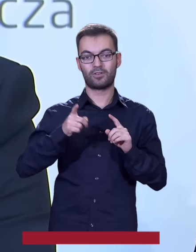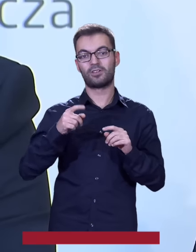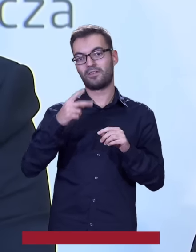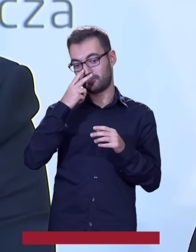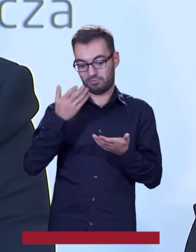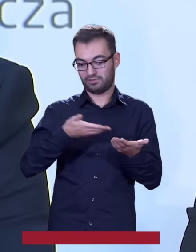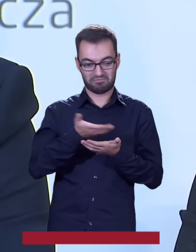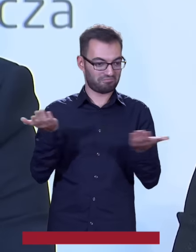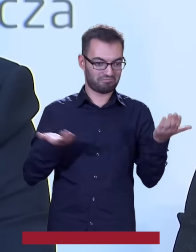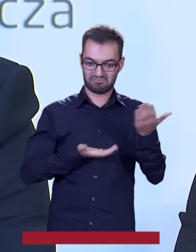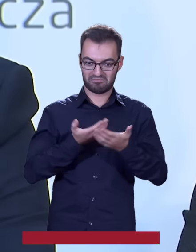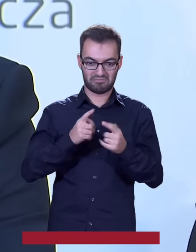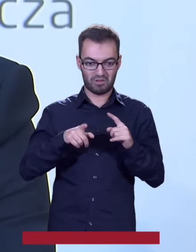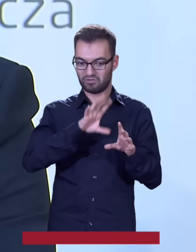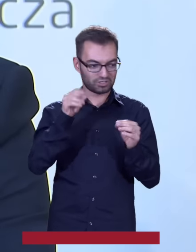system działa poprawnie.